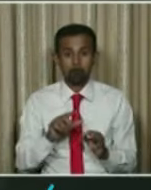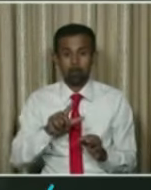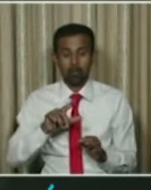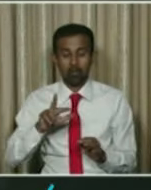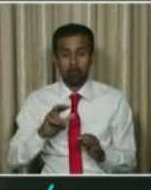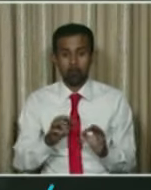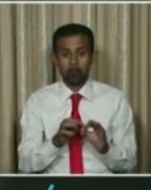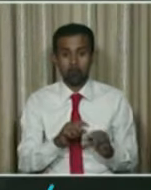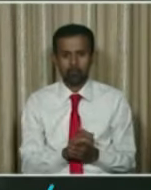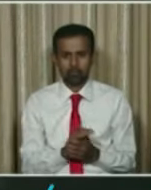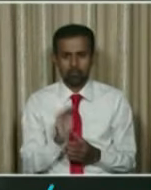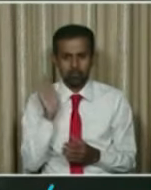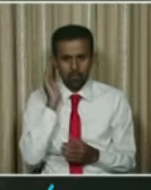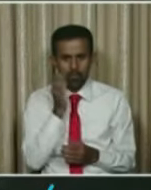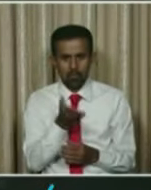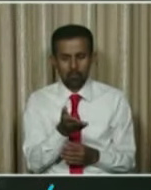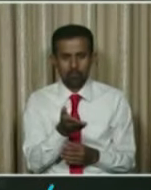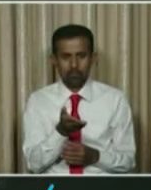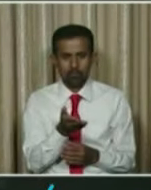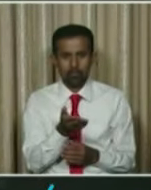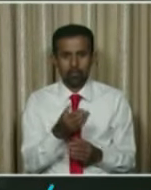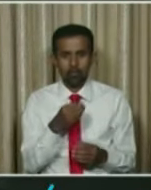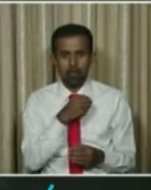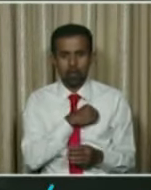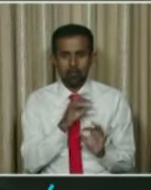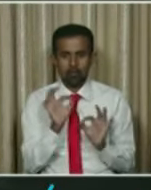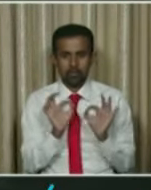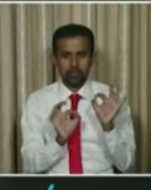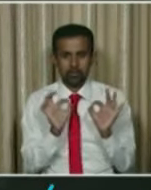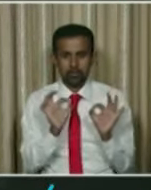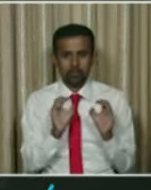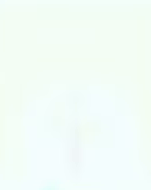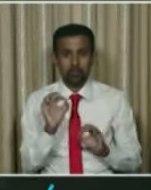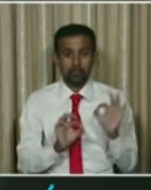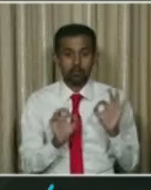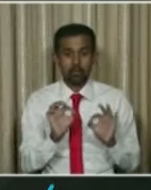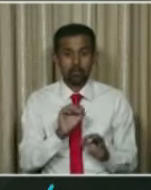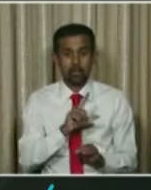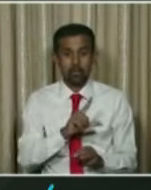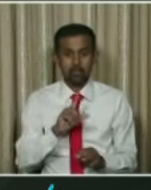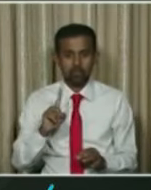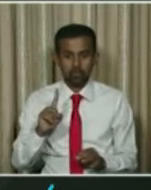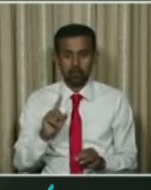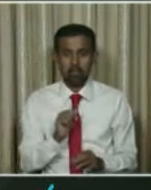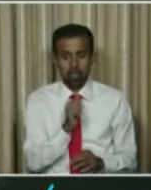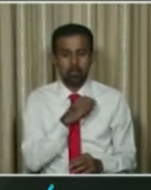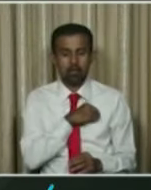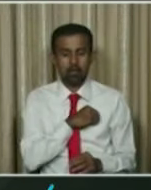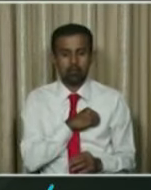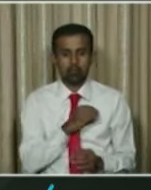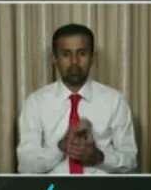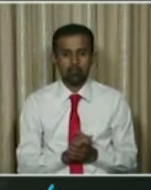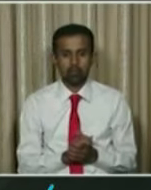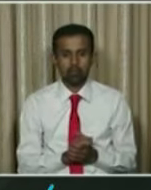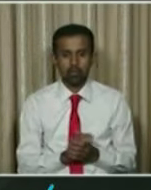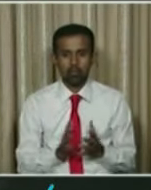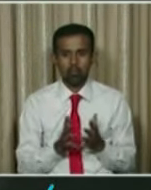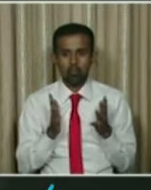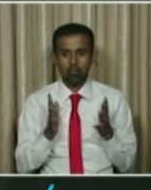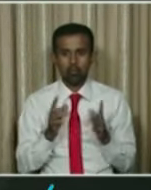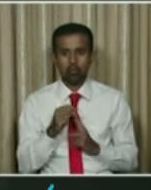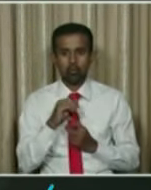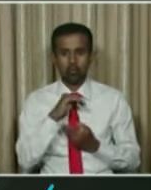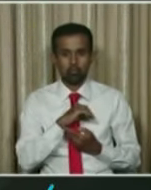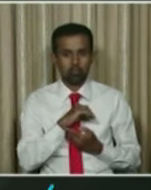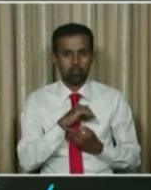බිලියන 111ක් වෙනවා දැන් ලාභ ප්‍රතිශතයකට ගත්තොත් 71%ක් වෙනවා සුද්ධ ලාභ ප්‍රතිශතය මේක අසාමාන්‍යයි පුද්ගලික